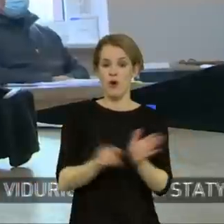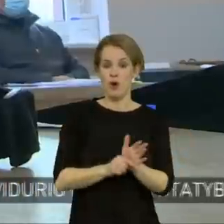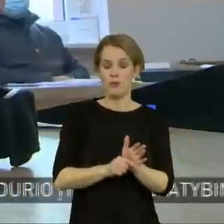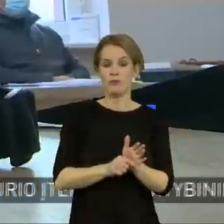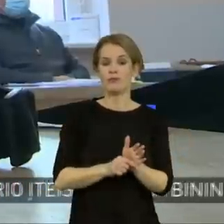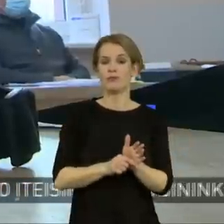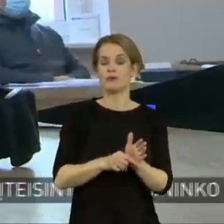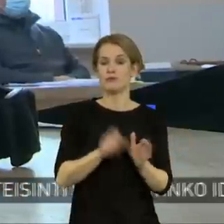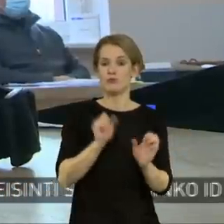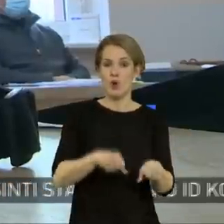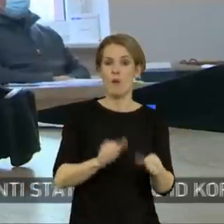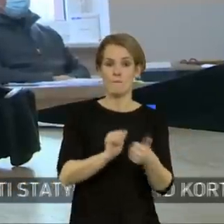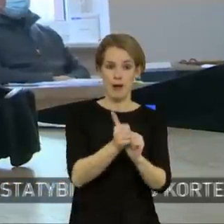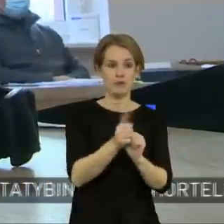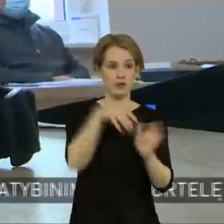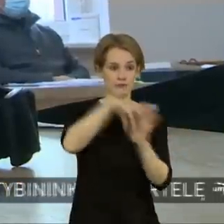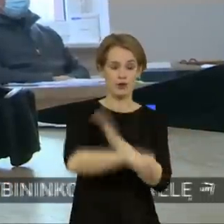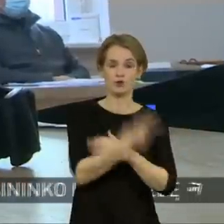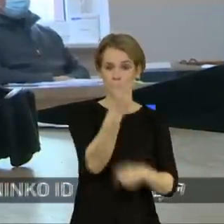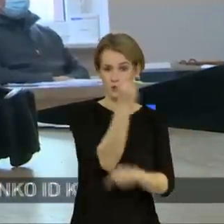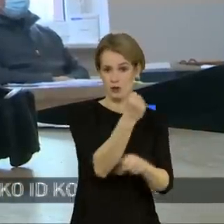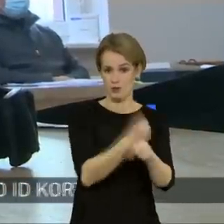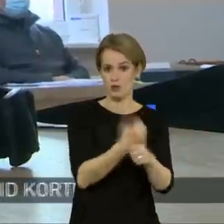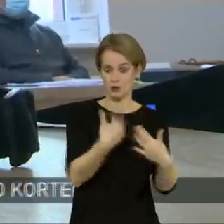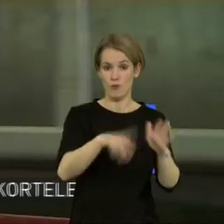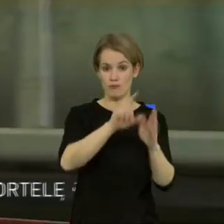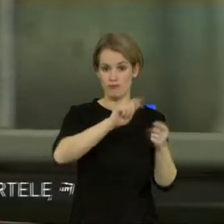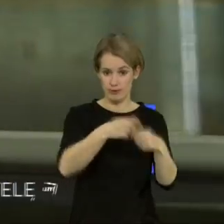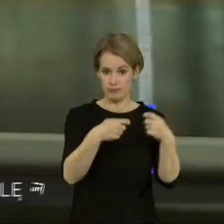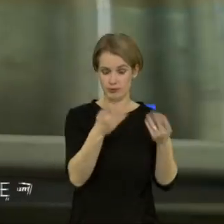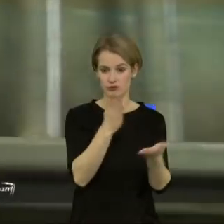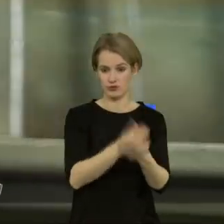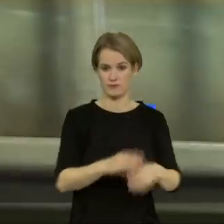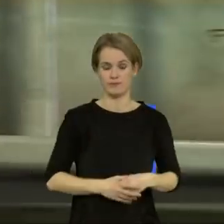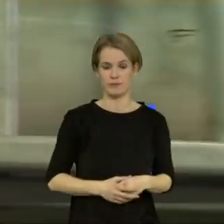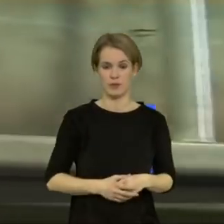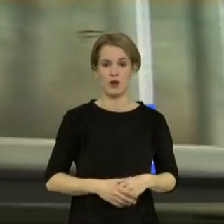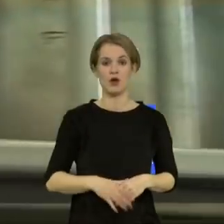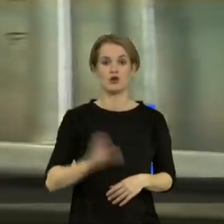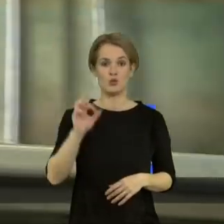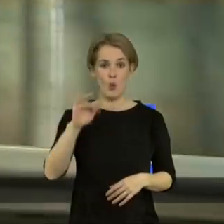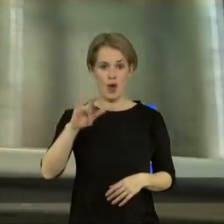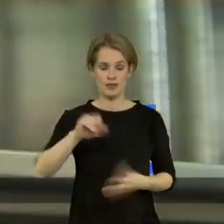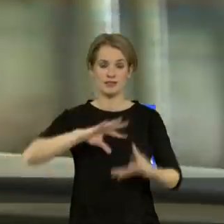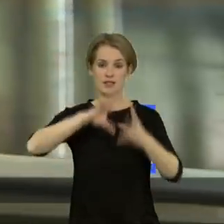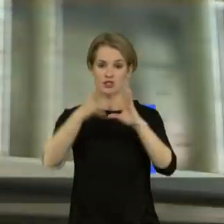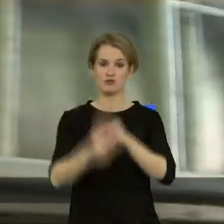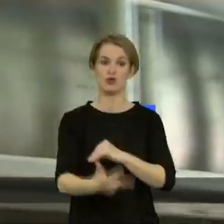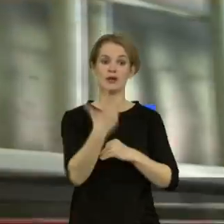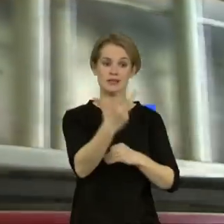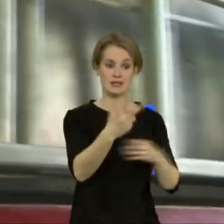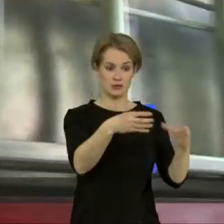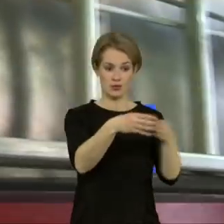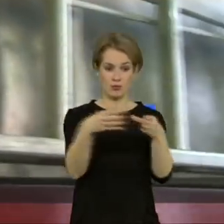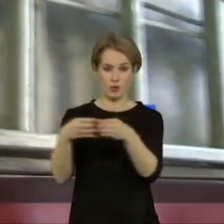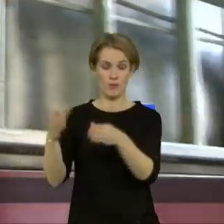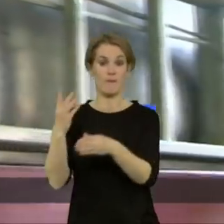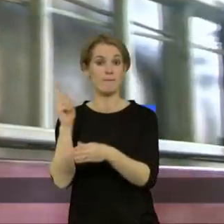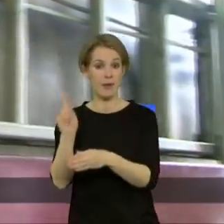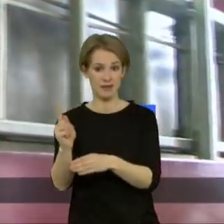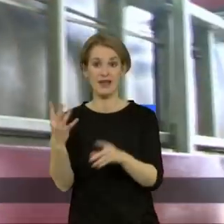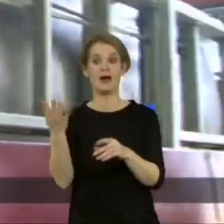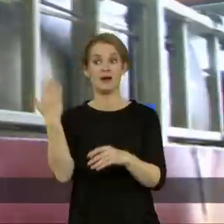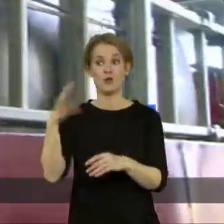ugniagesių. Skuodo rajone savivaldybių ugniagesių komandos dabar likusios 3. Prieš keletą metų buvo ir 4, bet ją išlaikyti